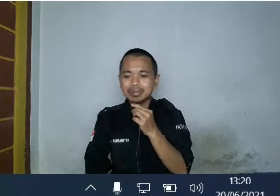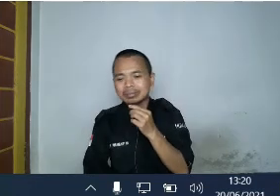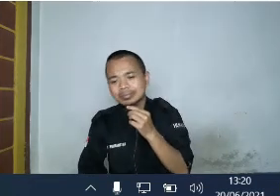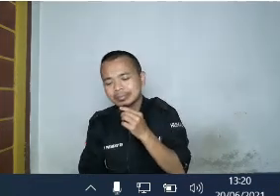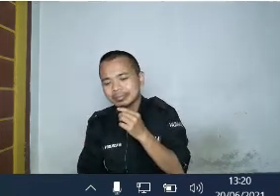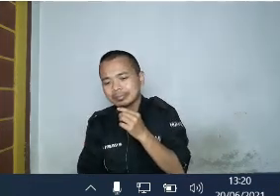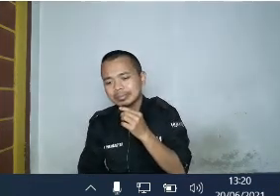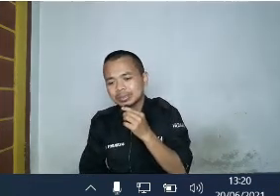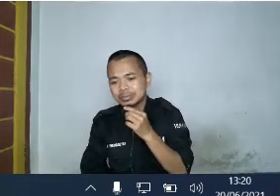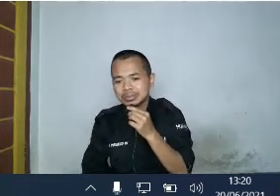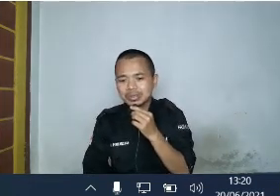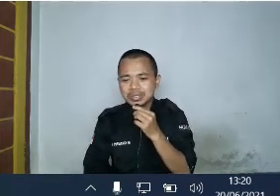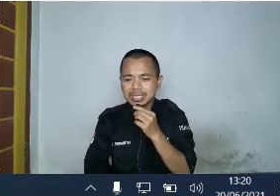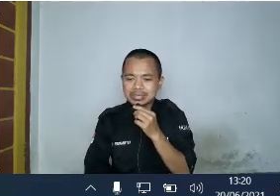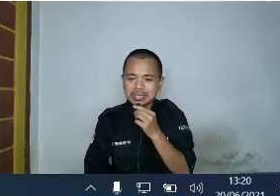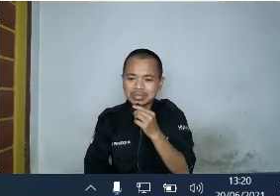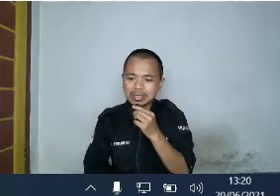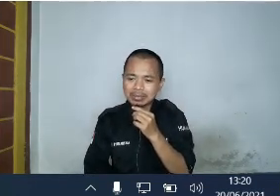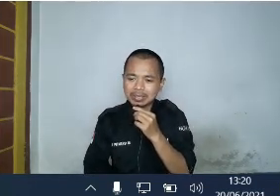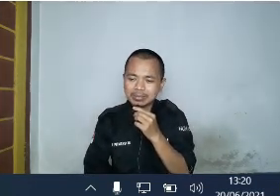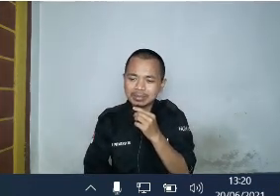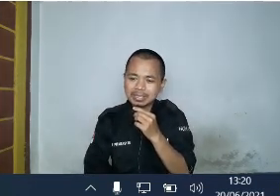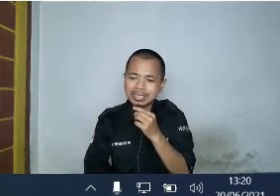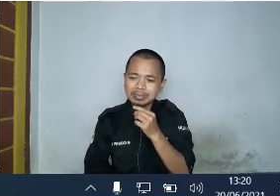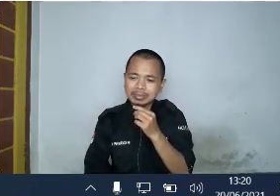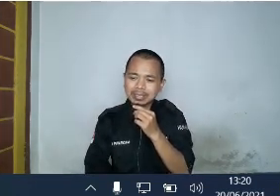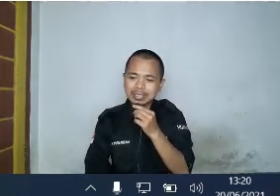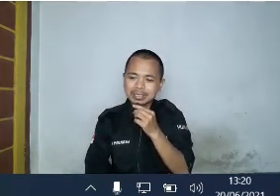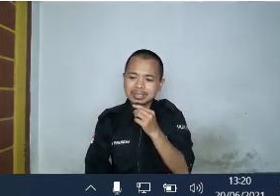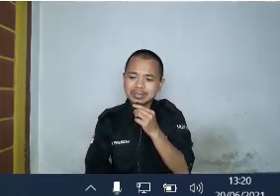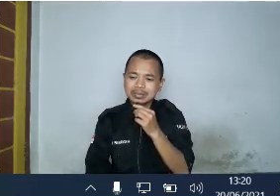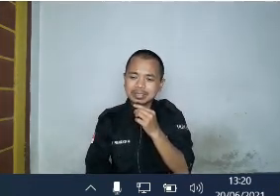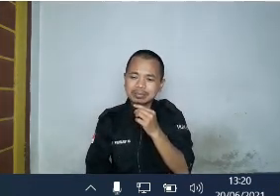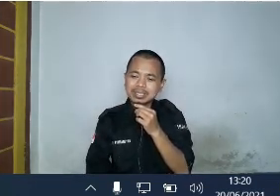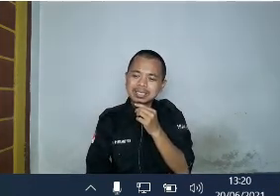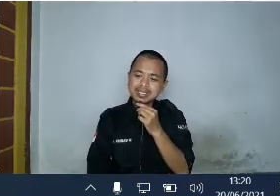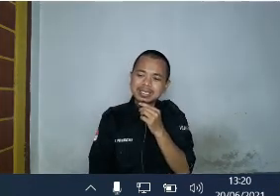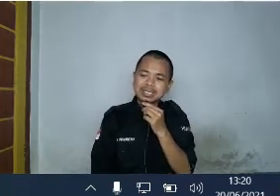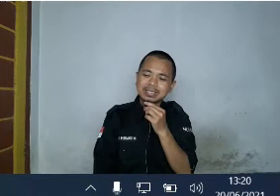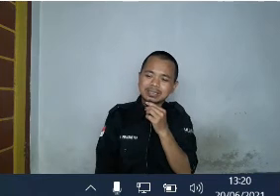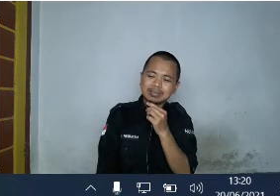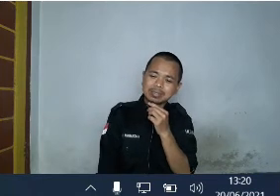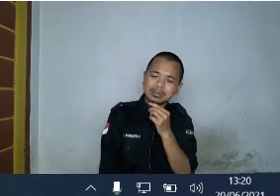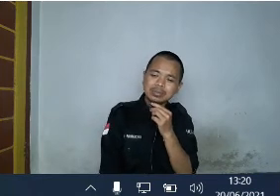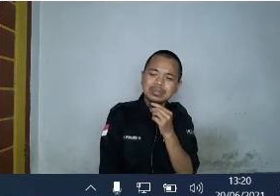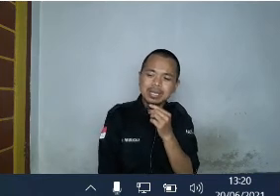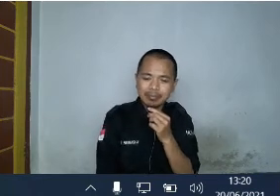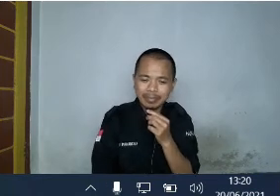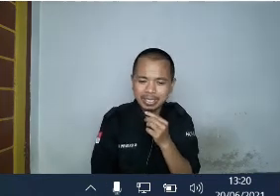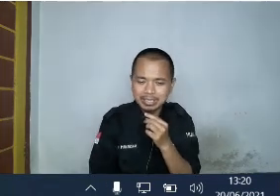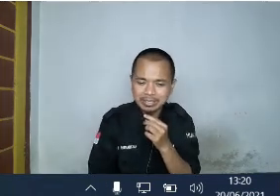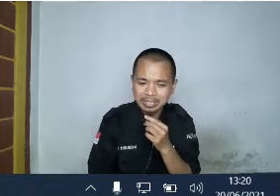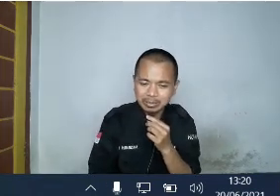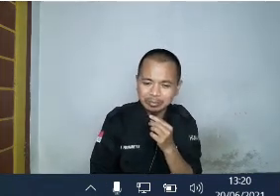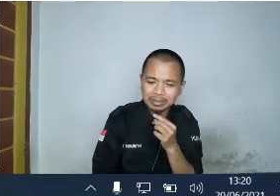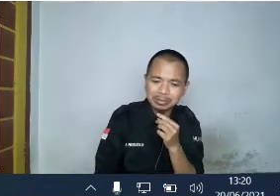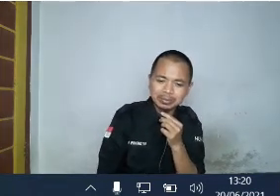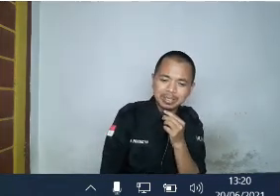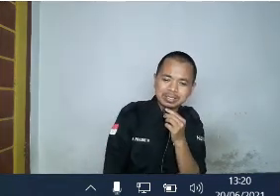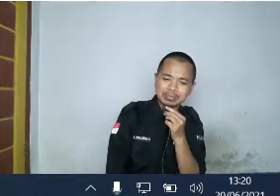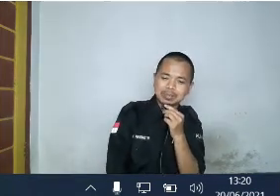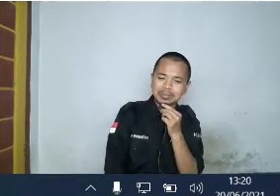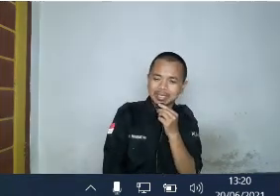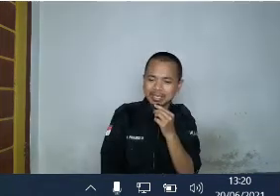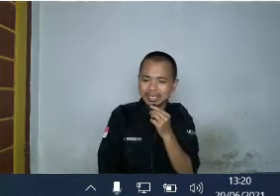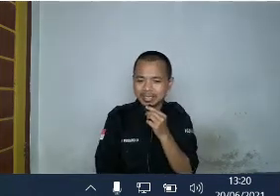bentop dapat mengunduh naskah soal berikutnya apabila sudah menyelesaikan dan mengunggah bhejo